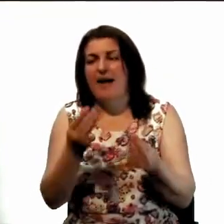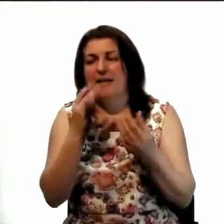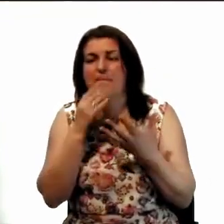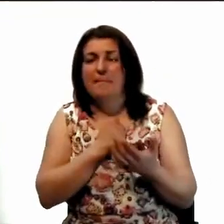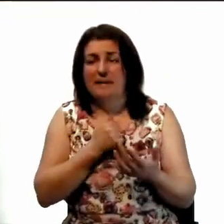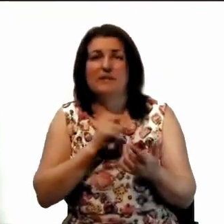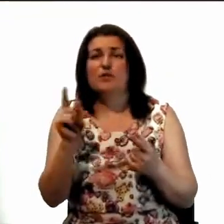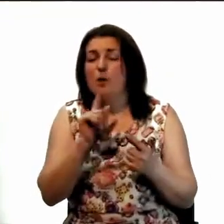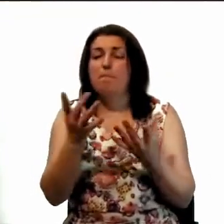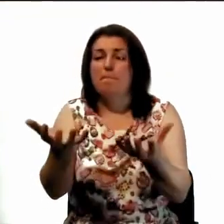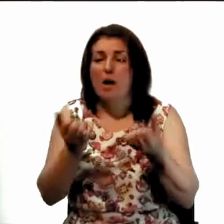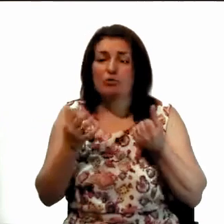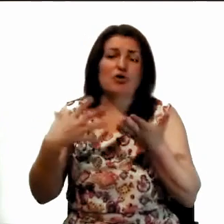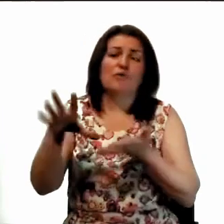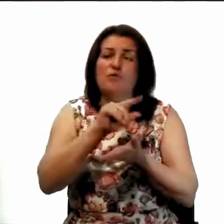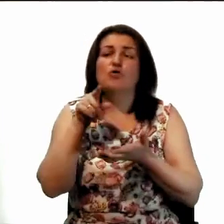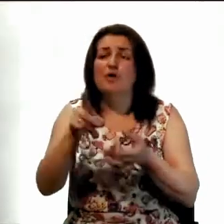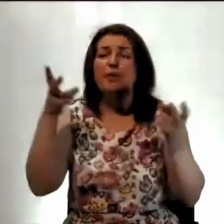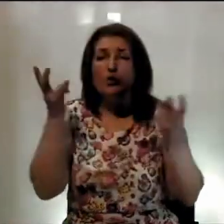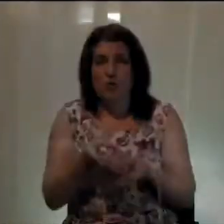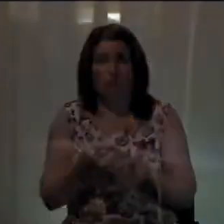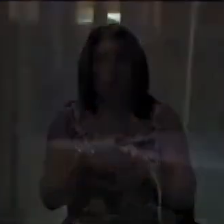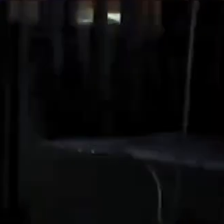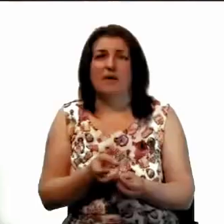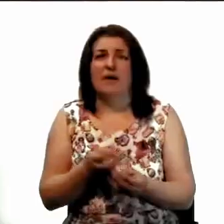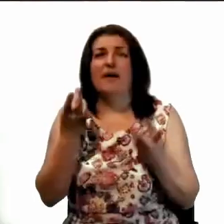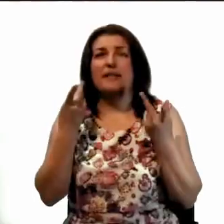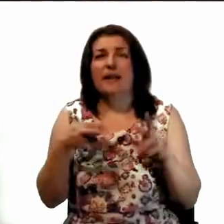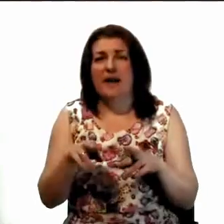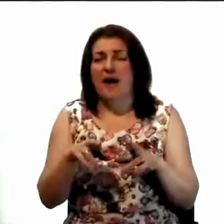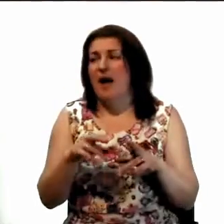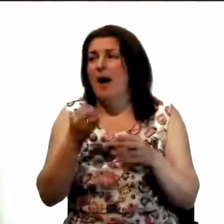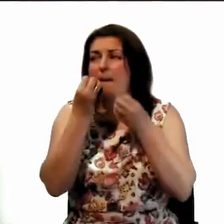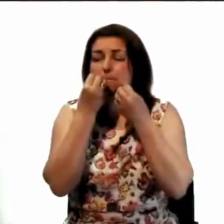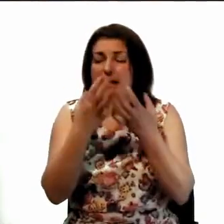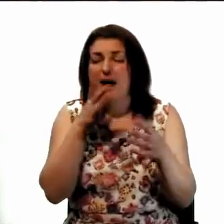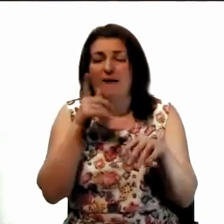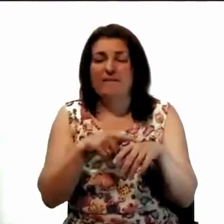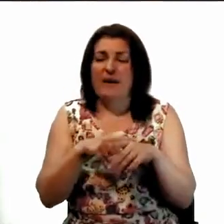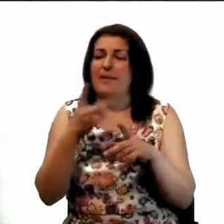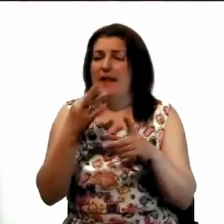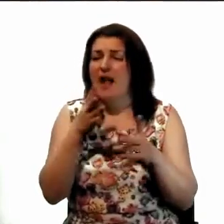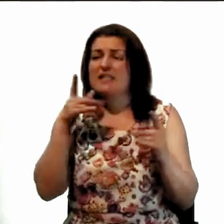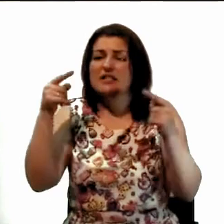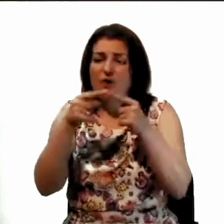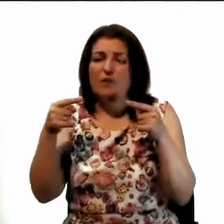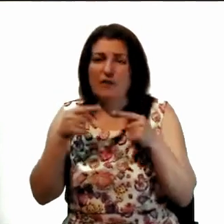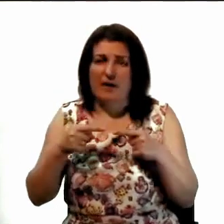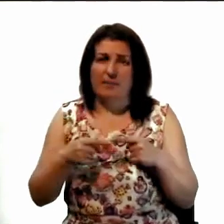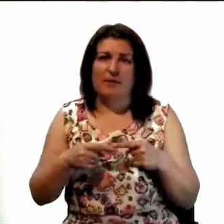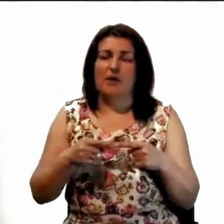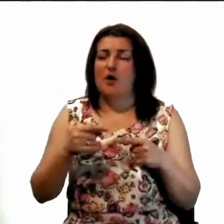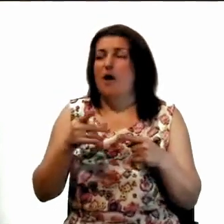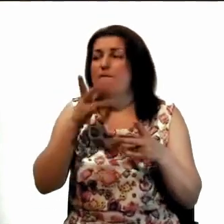чтобы получить все, что тебе нужно для благовременной, то есть для своевременной,